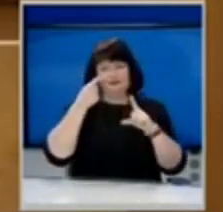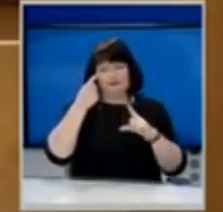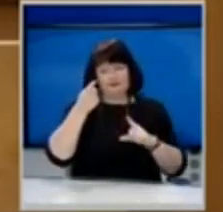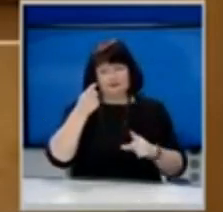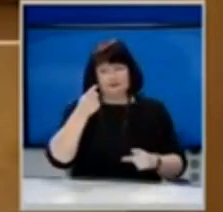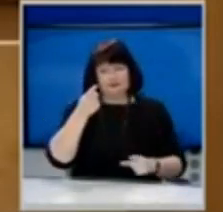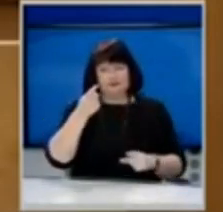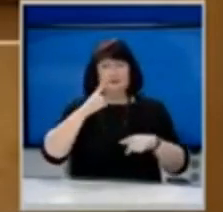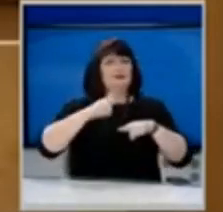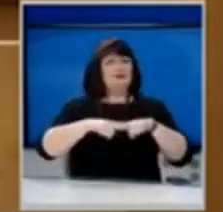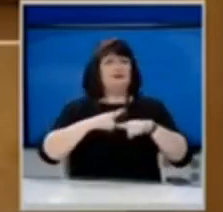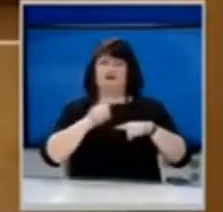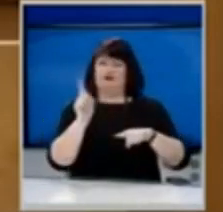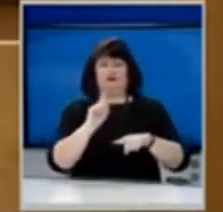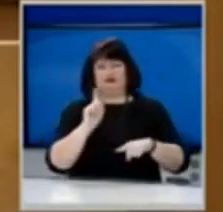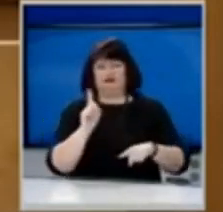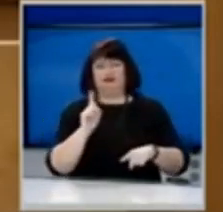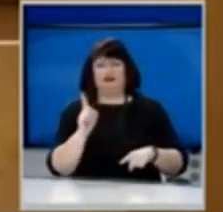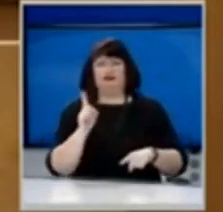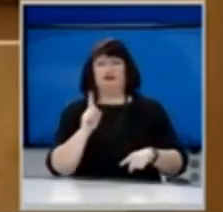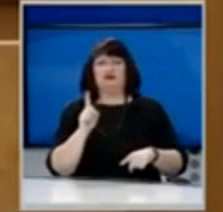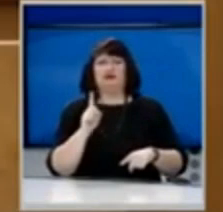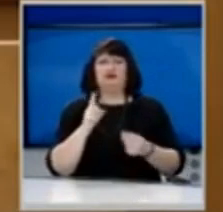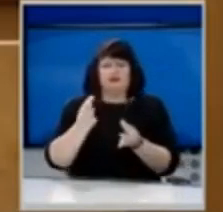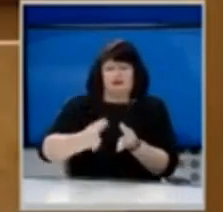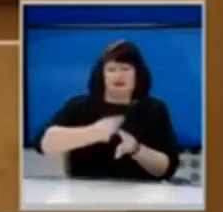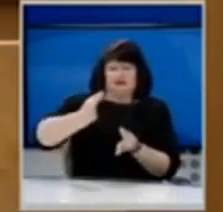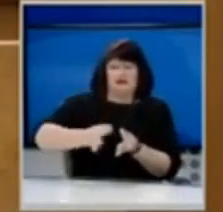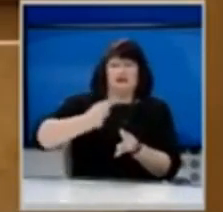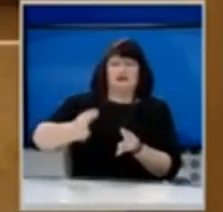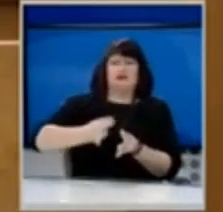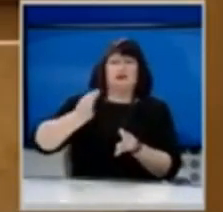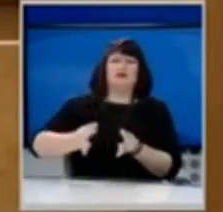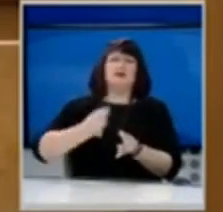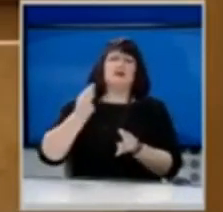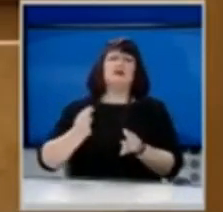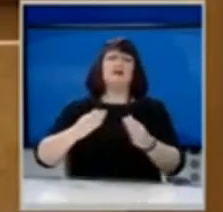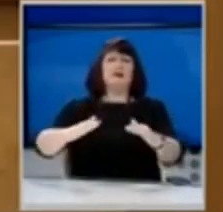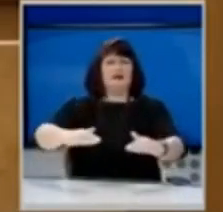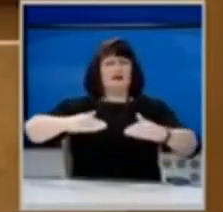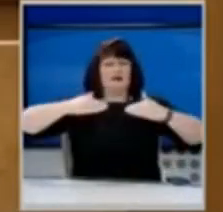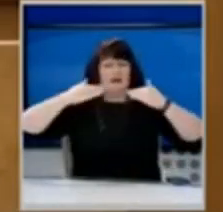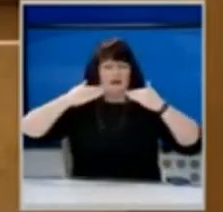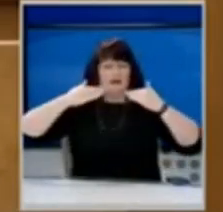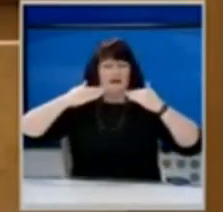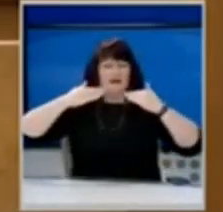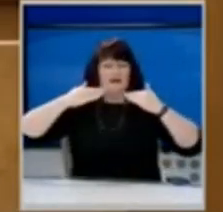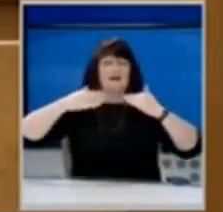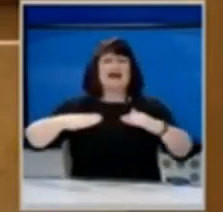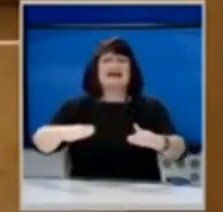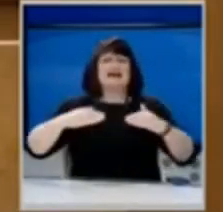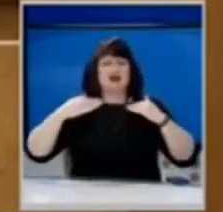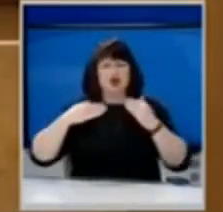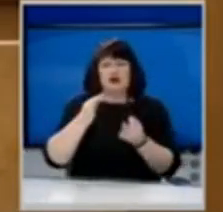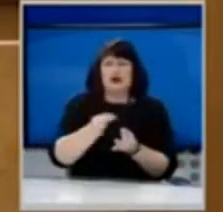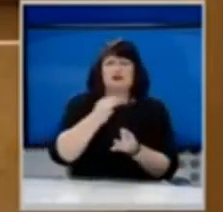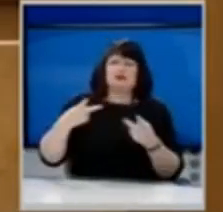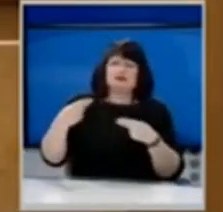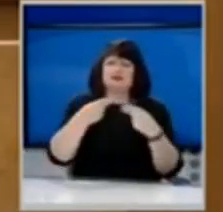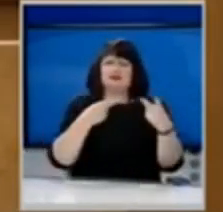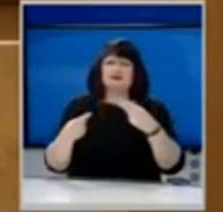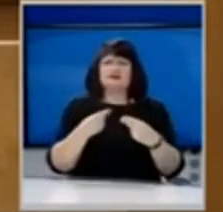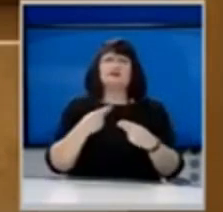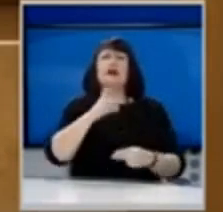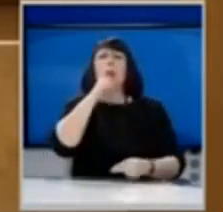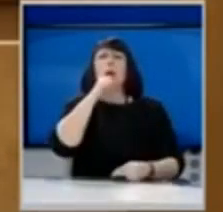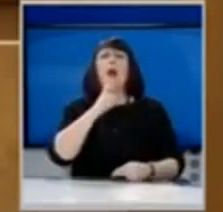δεν ελληνική σημαία αυτή, ραμμένη από κλινοσκεπάσματα, από σεντόνια, με αυτά τα ροζ τα